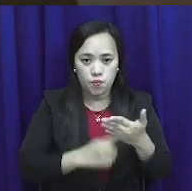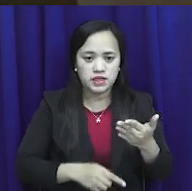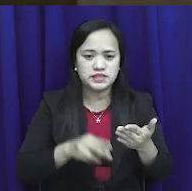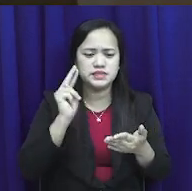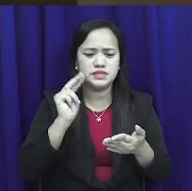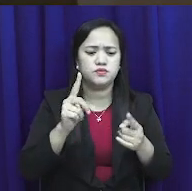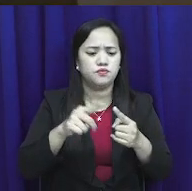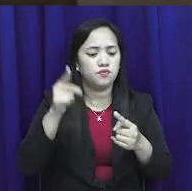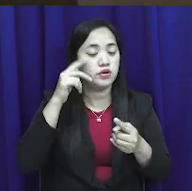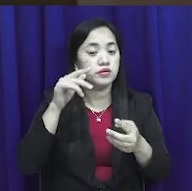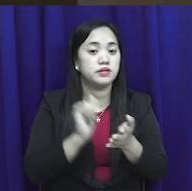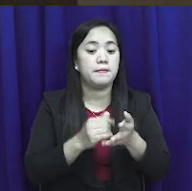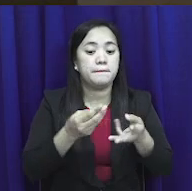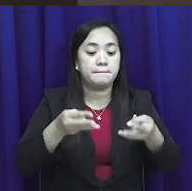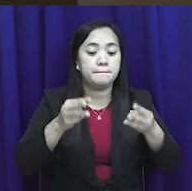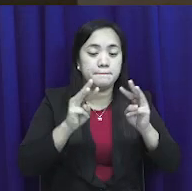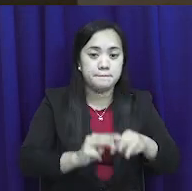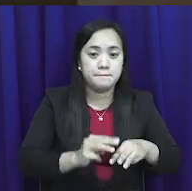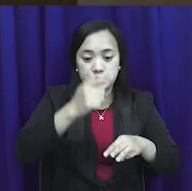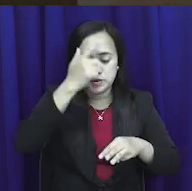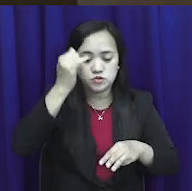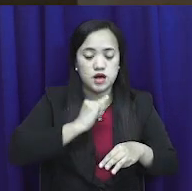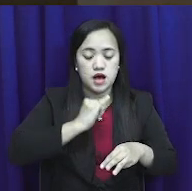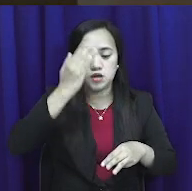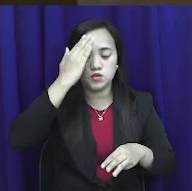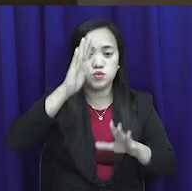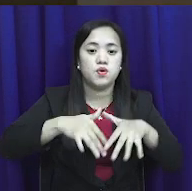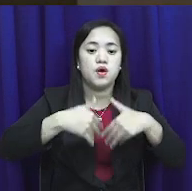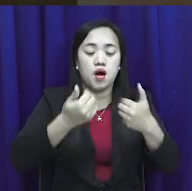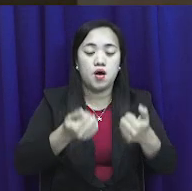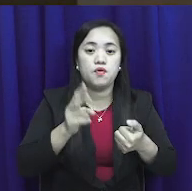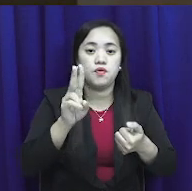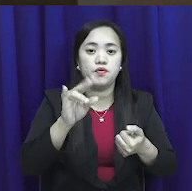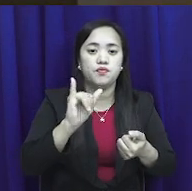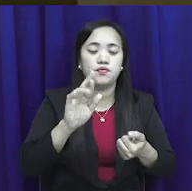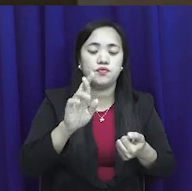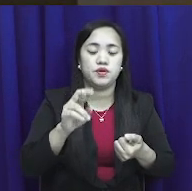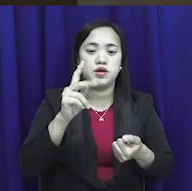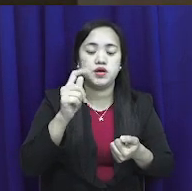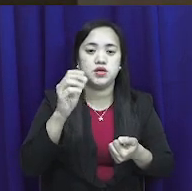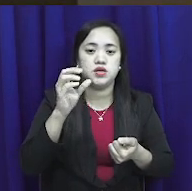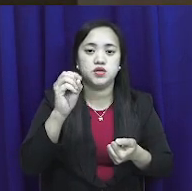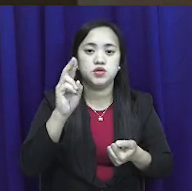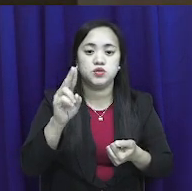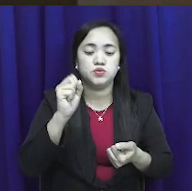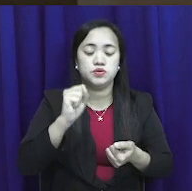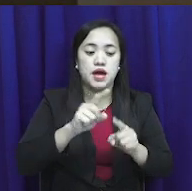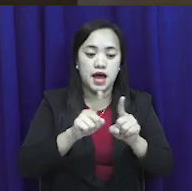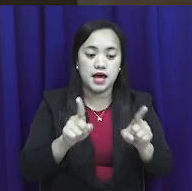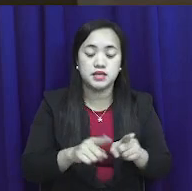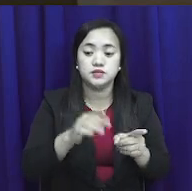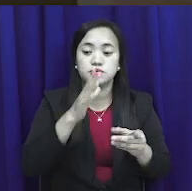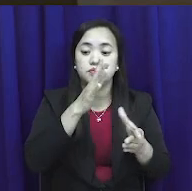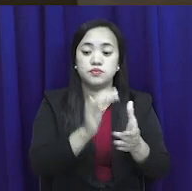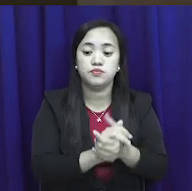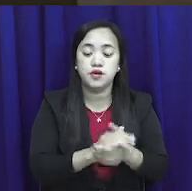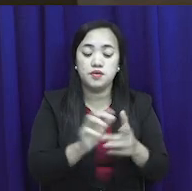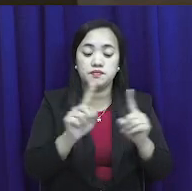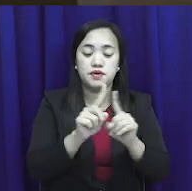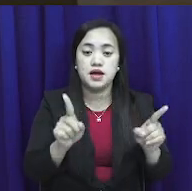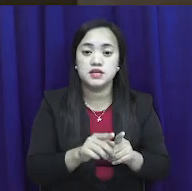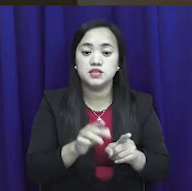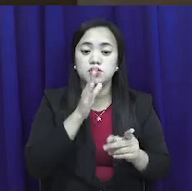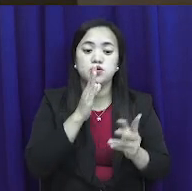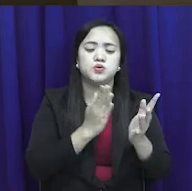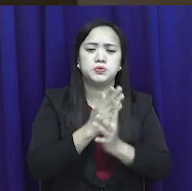that matter It's because of the reason na I know how virtu she is you see as a wife and as a mother so Sabi ko nga through